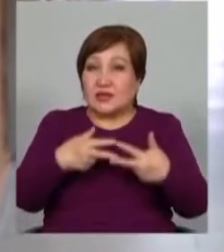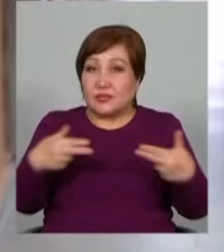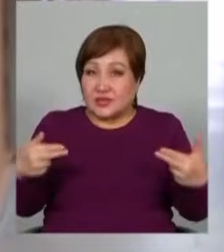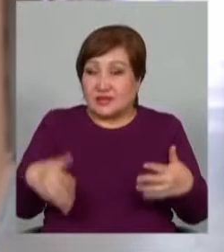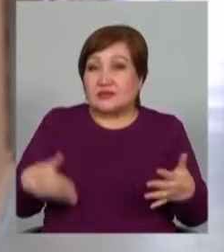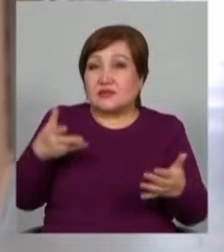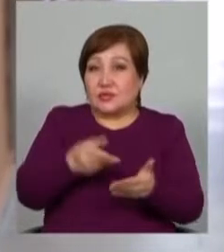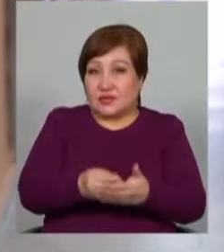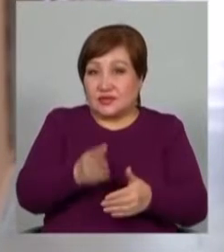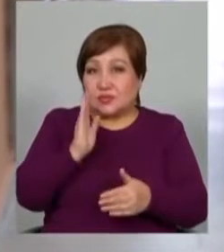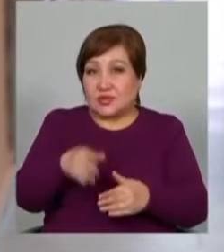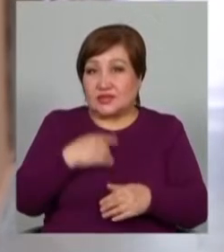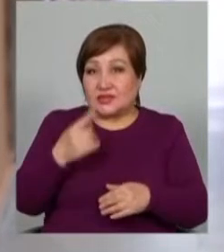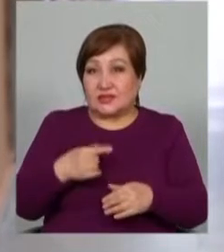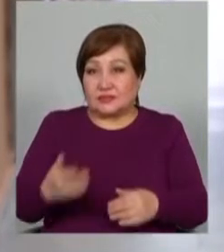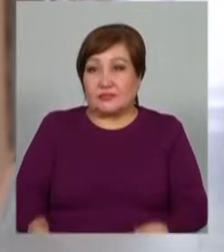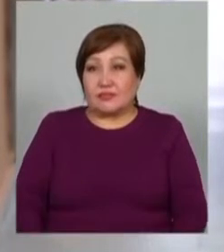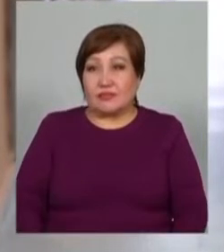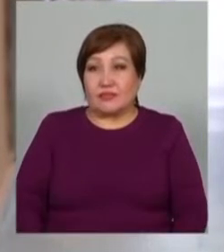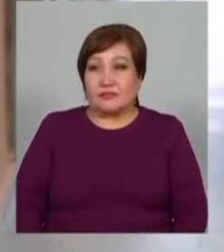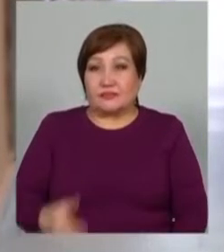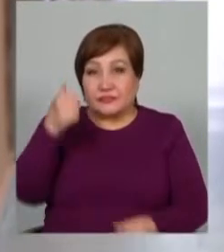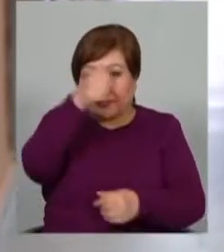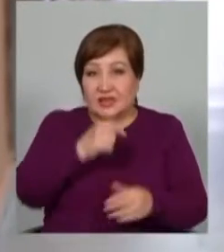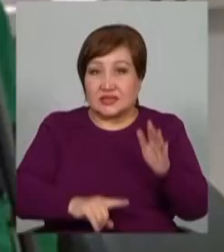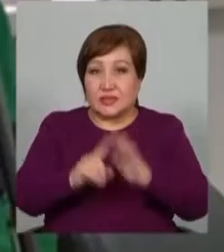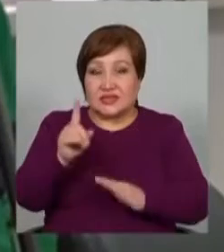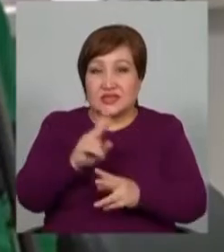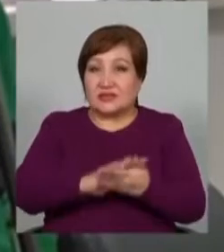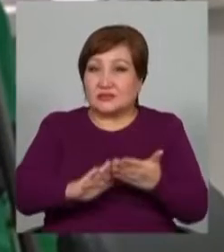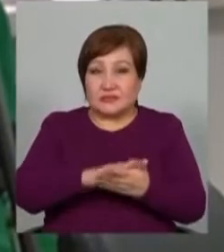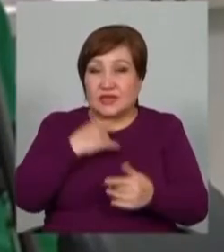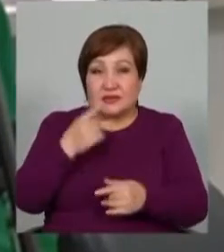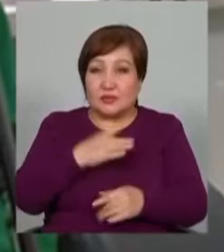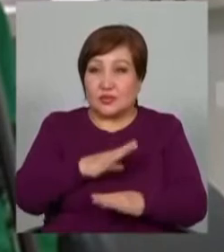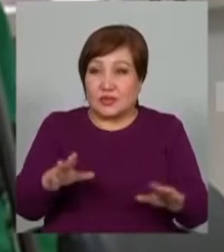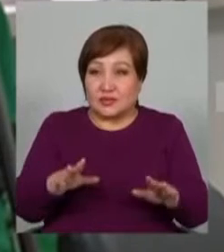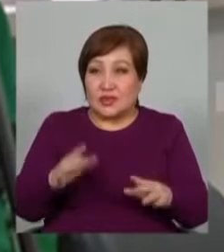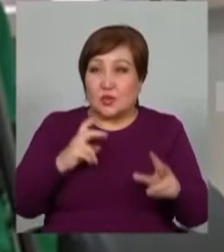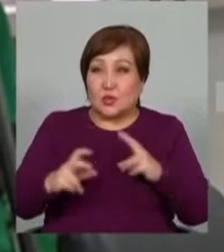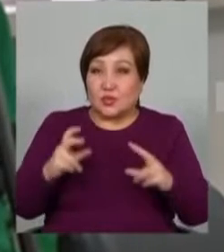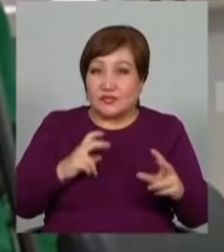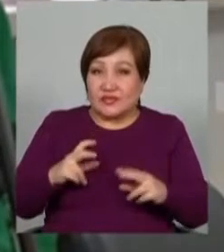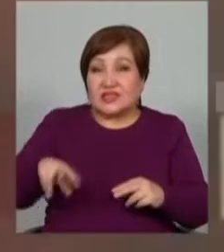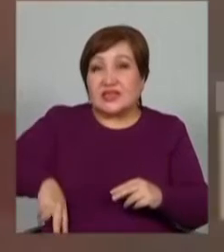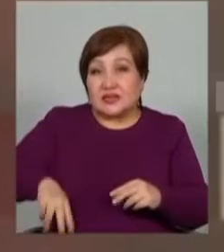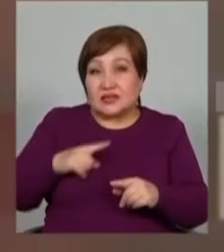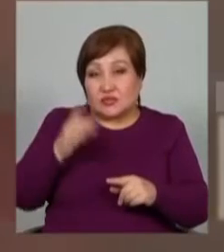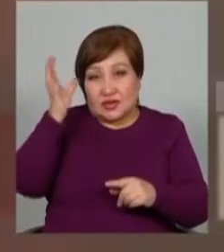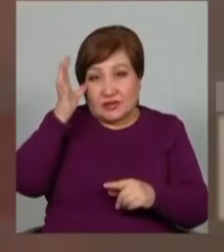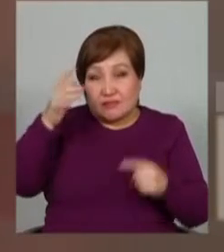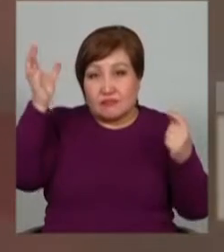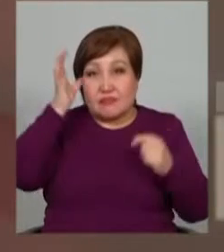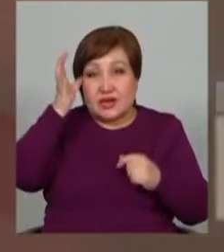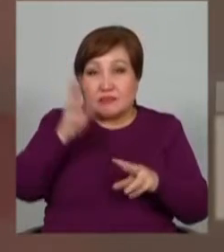деді. Оны жыл басында сіздерге айтты? Жыл басында ешкім ештеңе айтқан жоқ ондай. Университет ректоры бұл өзгерісті білім және ғылым министрлігі